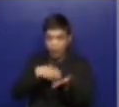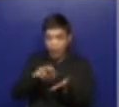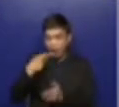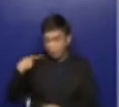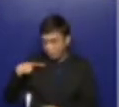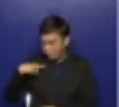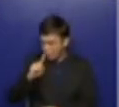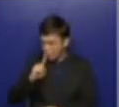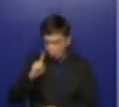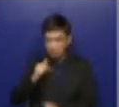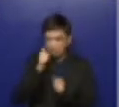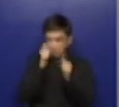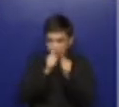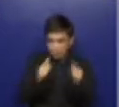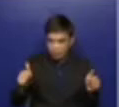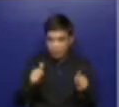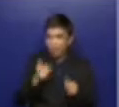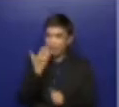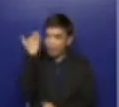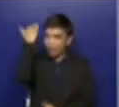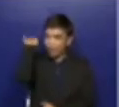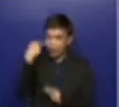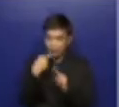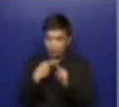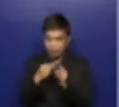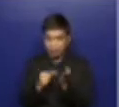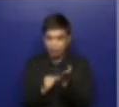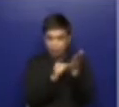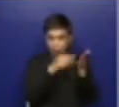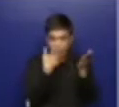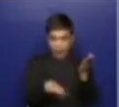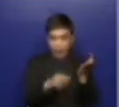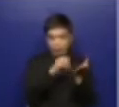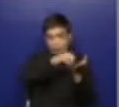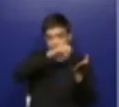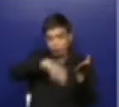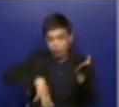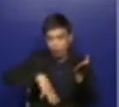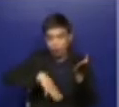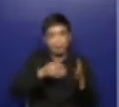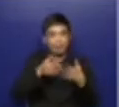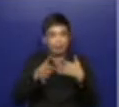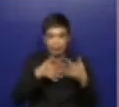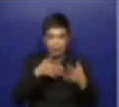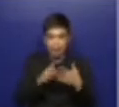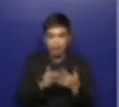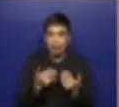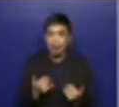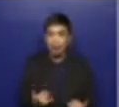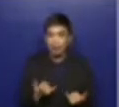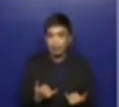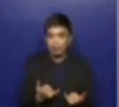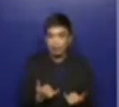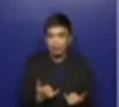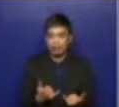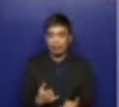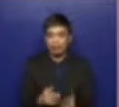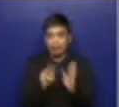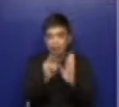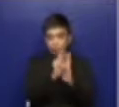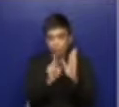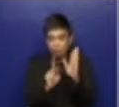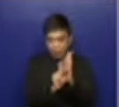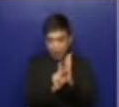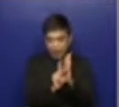มส่งมาชื่อแต่คราวก่อนแต่ชื่อหลุดไปผมไม่ด้วยนะท่านประธานครับกฎหมายฉบับนี้ผม